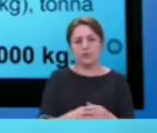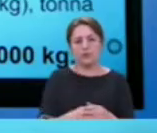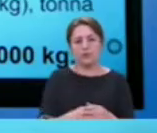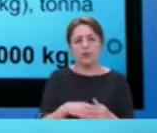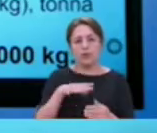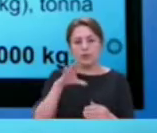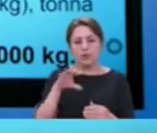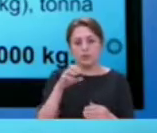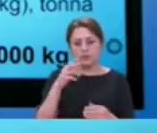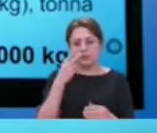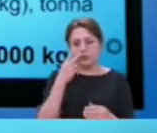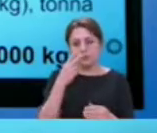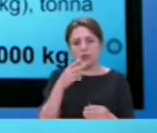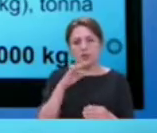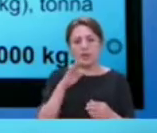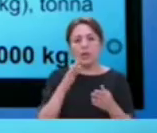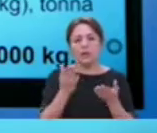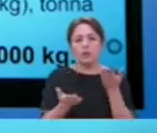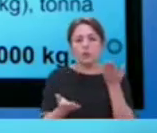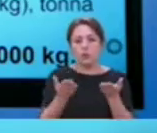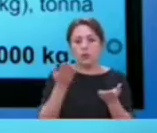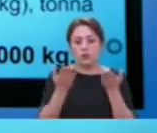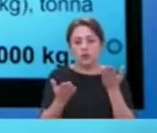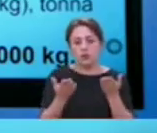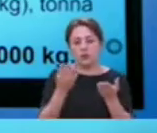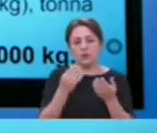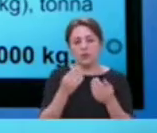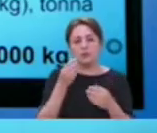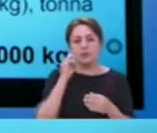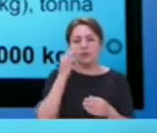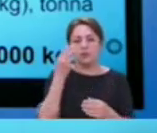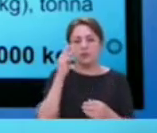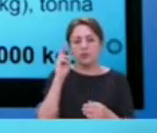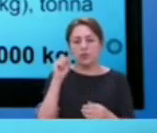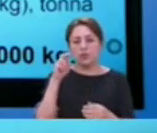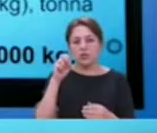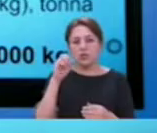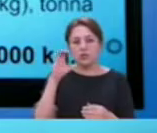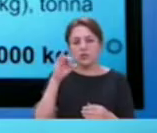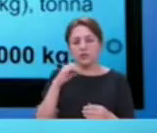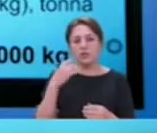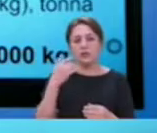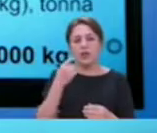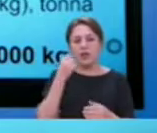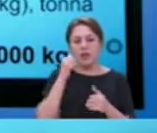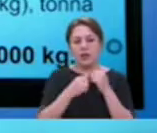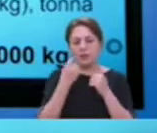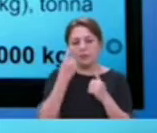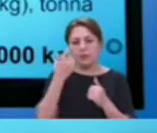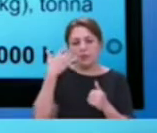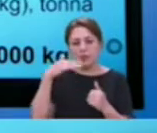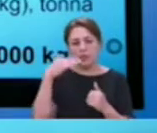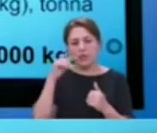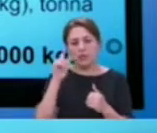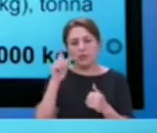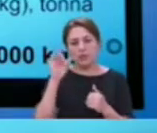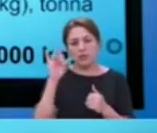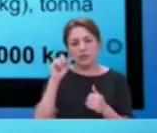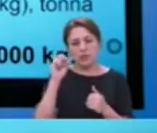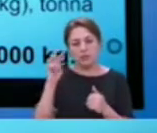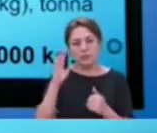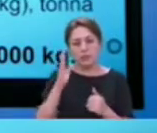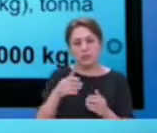Rasmda tasvirlangan tarozi shkalasining har bir bo'lagi 50 gramga mos keladi. Demak, tarozlarda ham